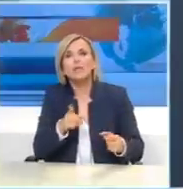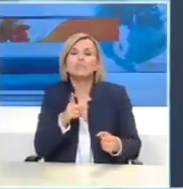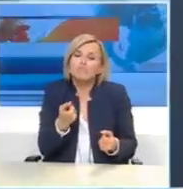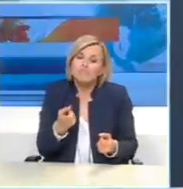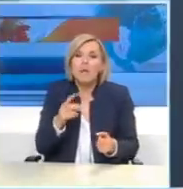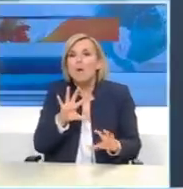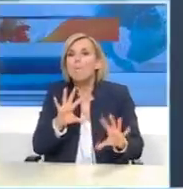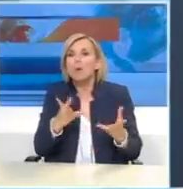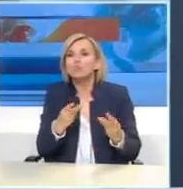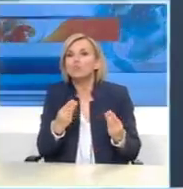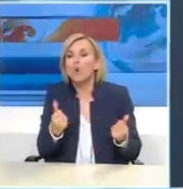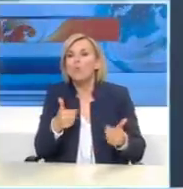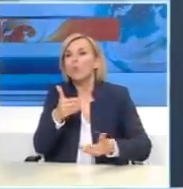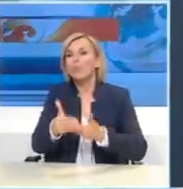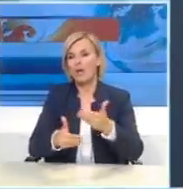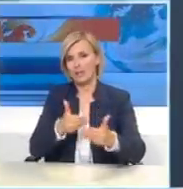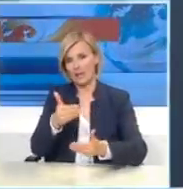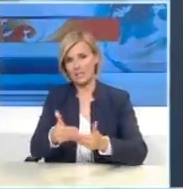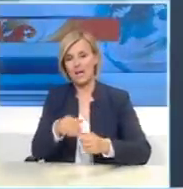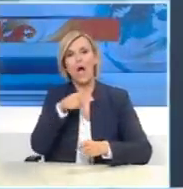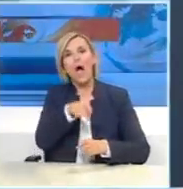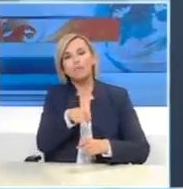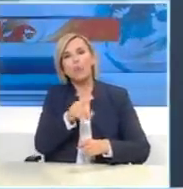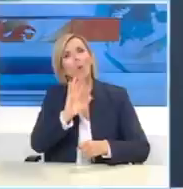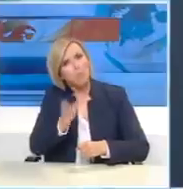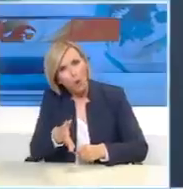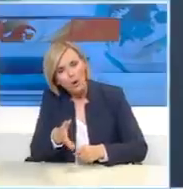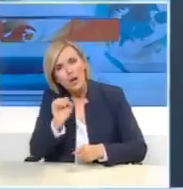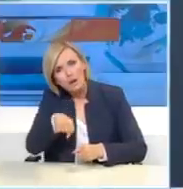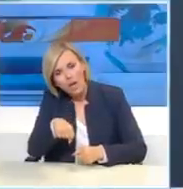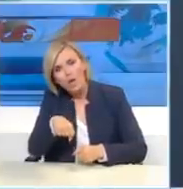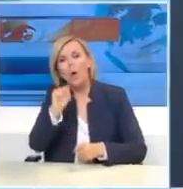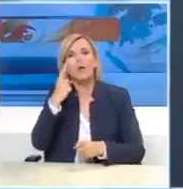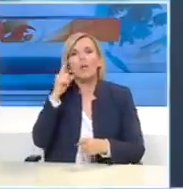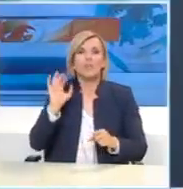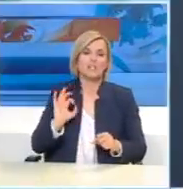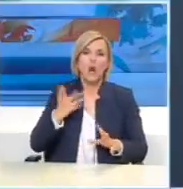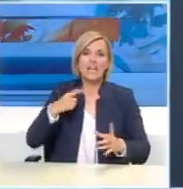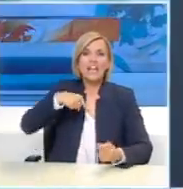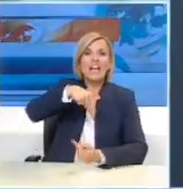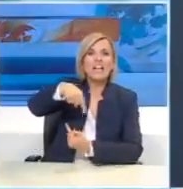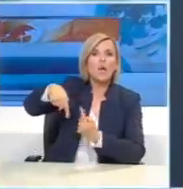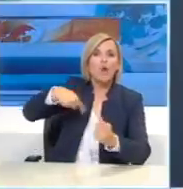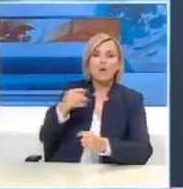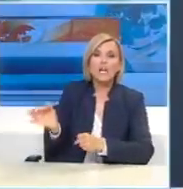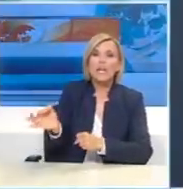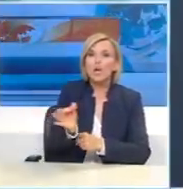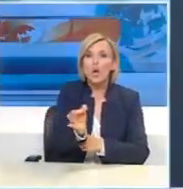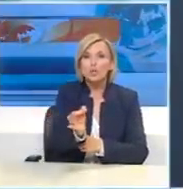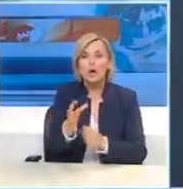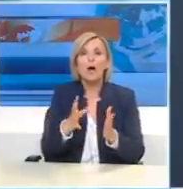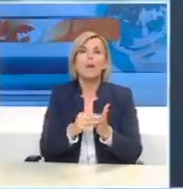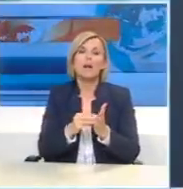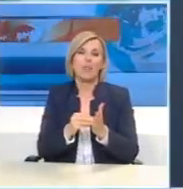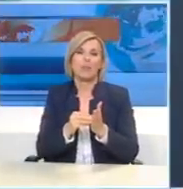δημοσιογράφος. Αυτό ενδεχομένως να γίνει, ενδεχομένως να μην γίνει, αν η κυκλοφορία του επηρεάζεται και από άλλους λόγους, παραδείγματος χάρη τις